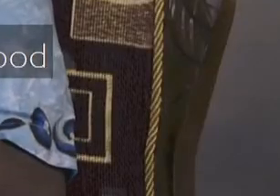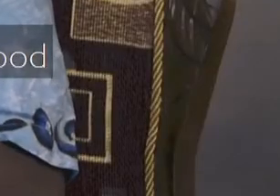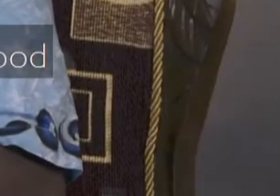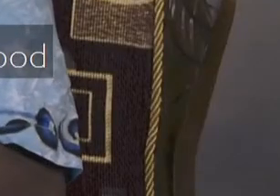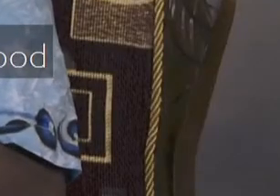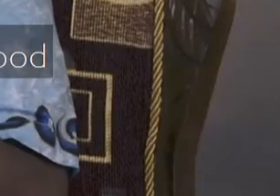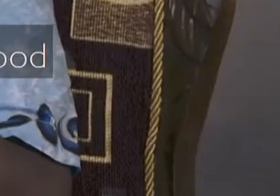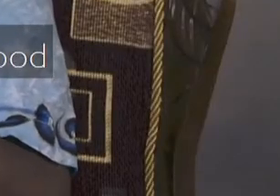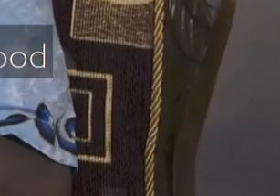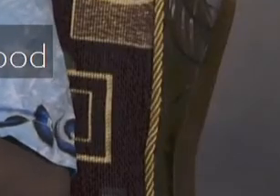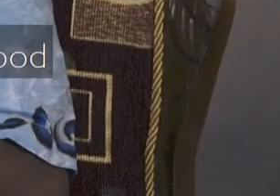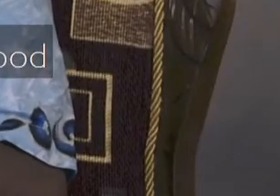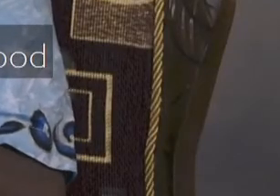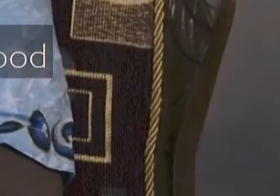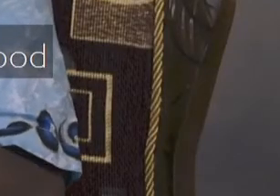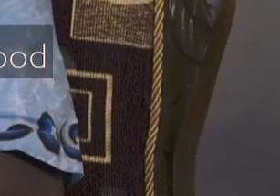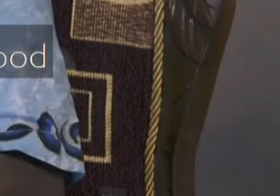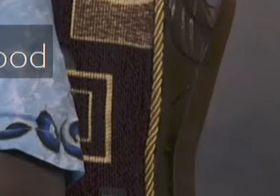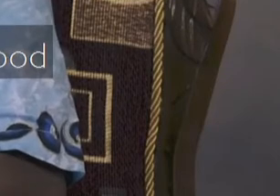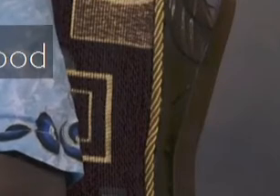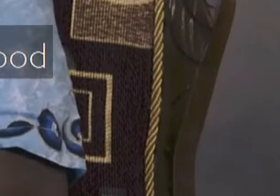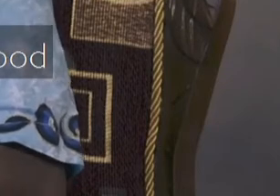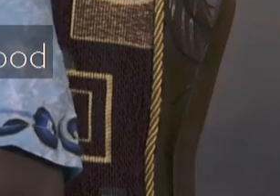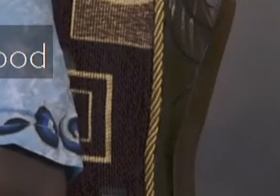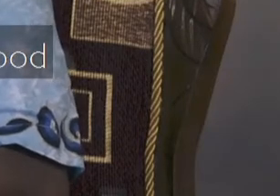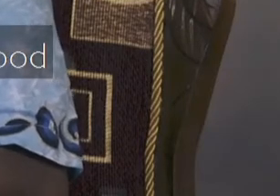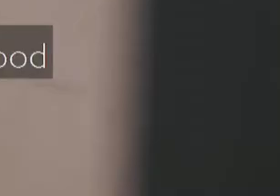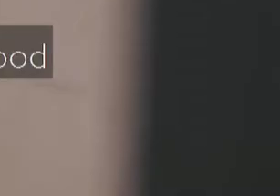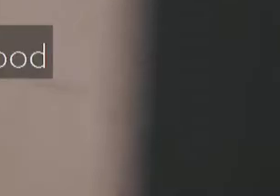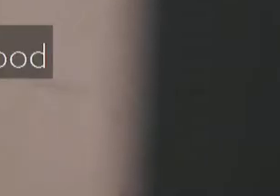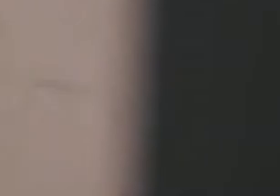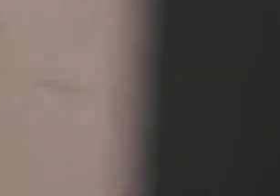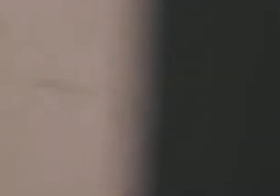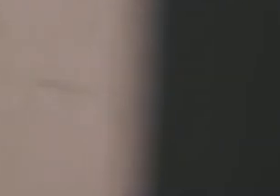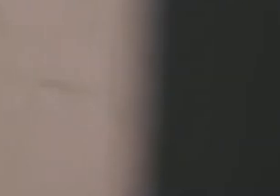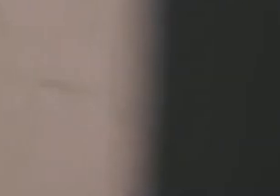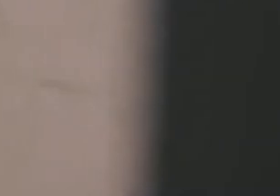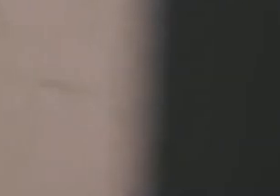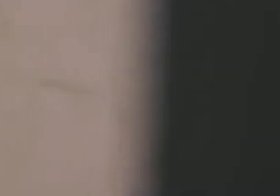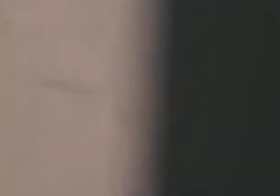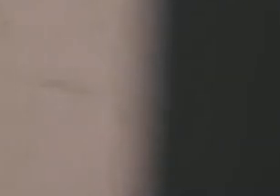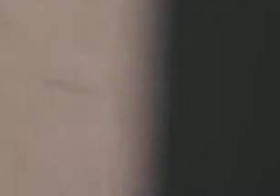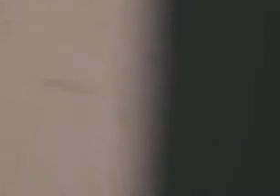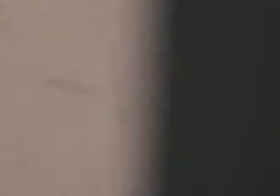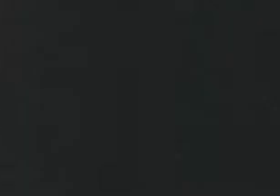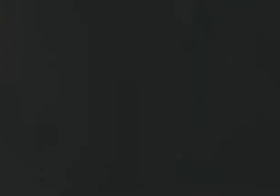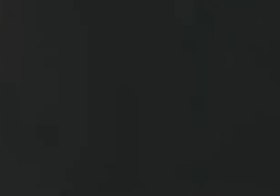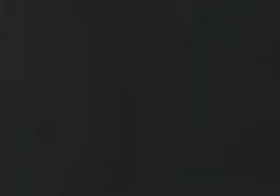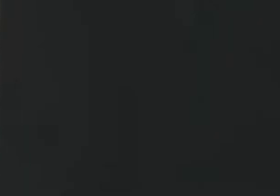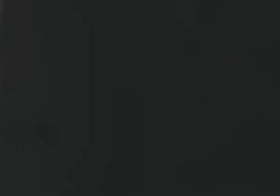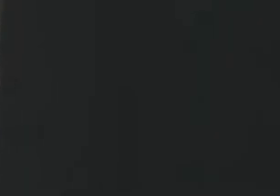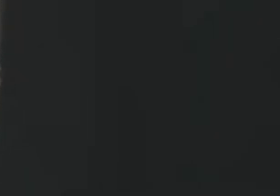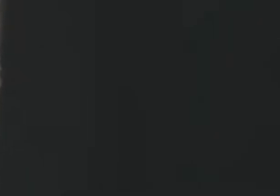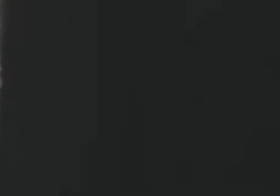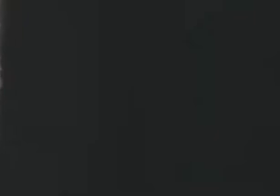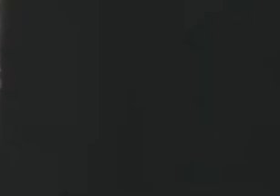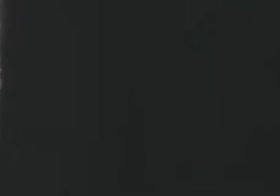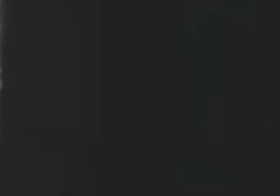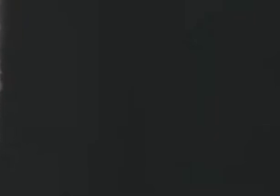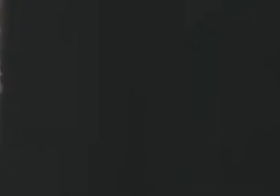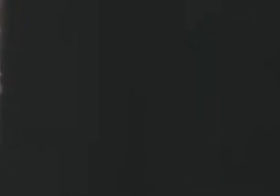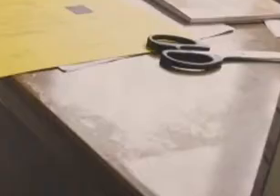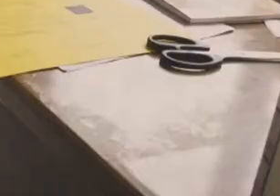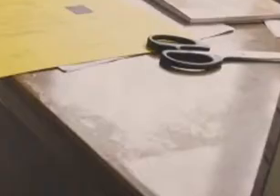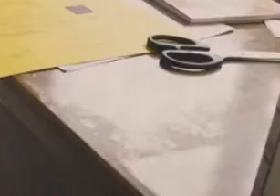tidak terserap secara menyeluruh sampai ke masyarakat yang di level bawah. Sehingga kekerasan berbasis gender ini